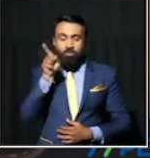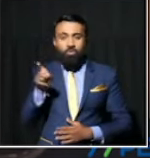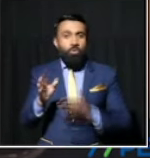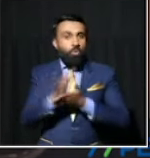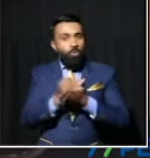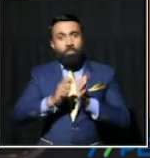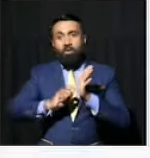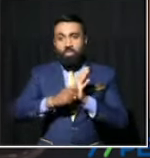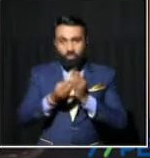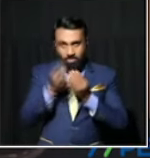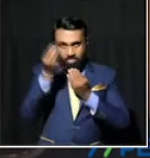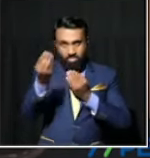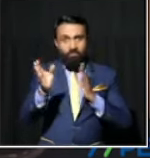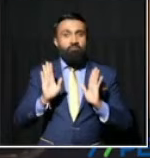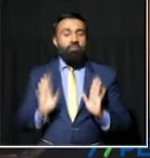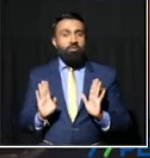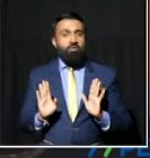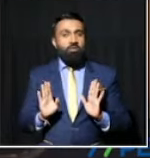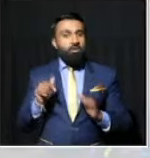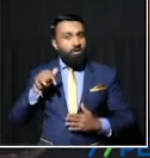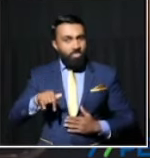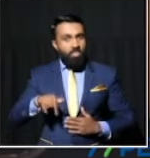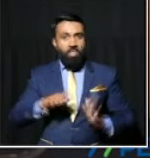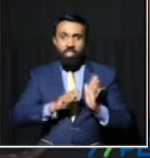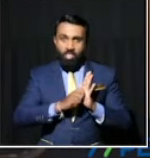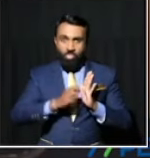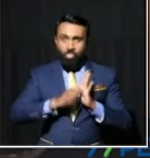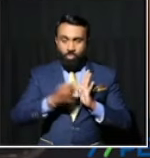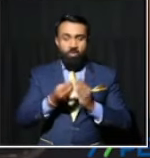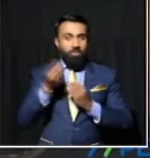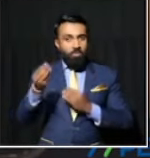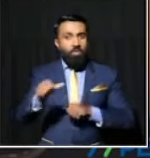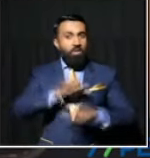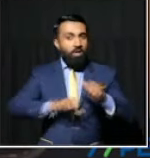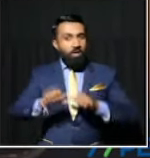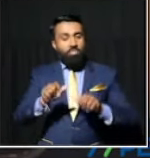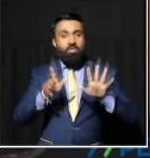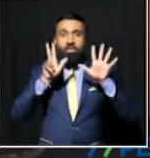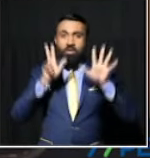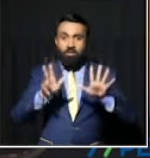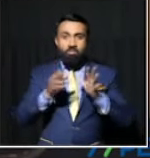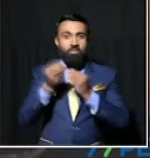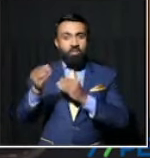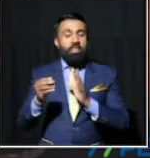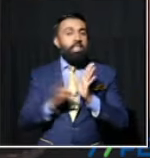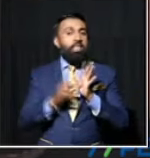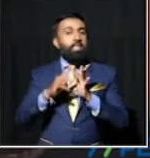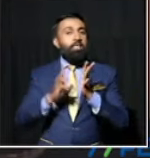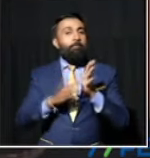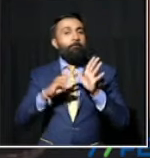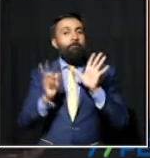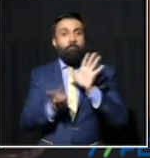කැරල්ල ඔබතුමාට ගෙනත් දෙනවා. ඔබතුමාට අද දෙන්නම් මගේ යතුරු කැරල්ල. ආයතන 8ේම යතුරු ටික දෙන්න. නිමල් පියතිස්ස මන්ත්‍රීතුමා කිව්වා මෙන්න